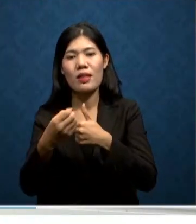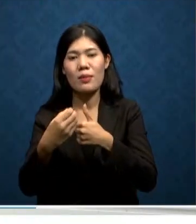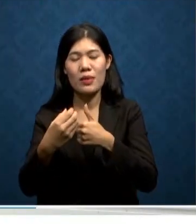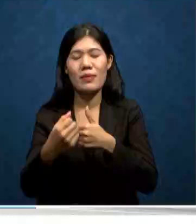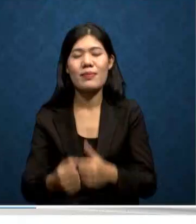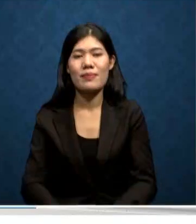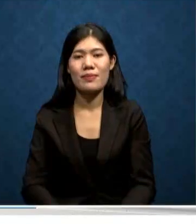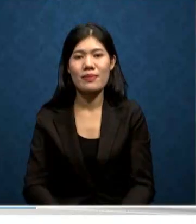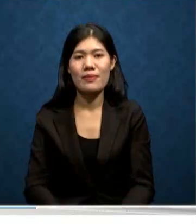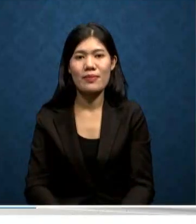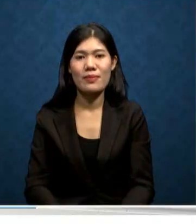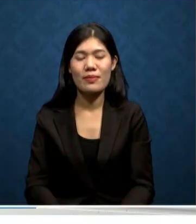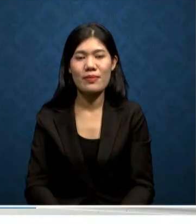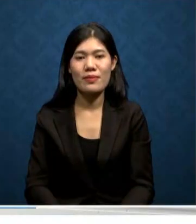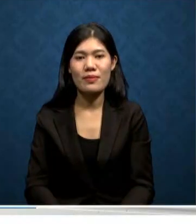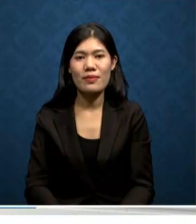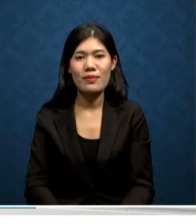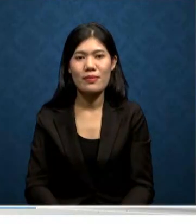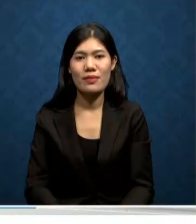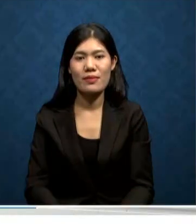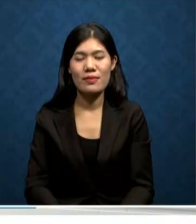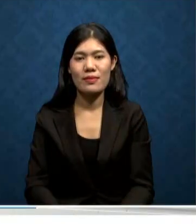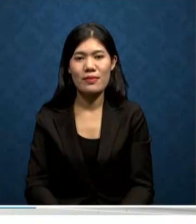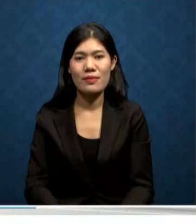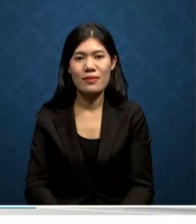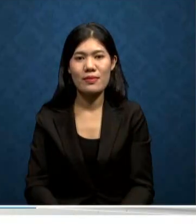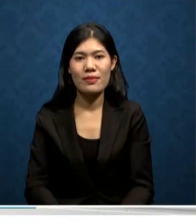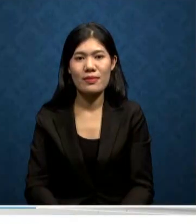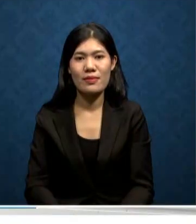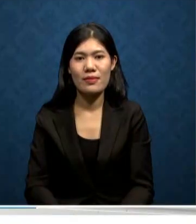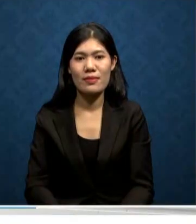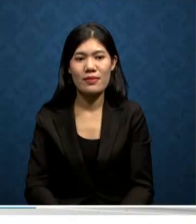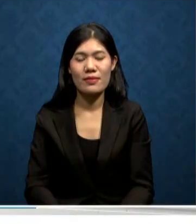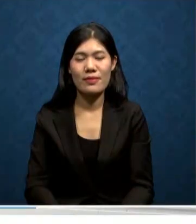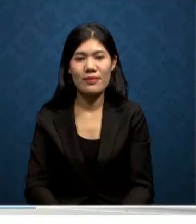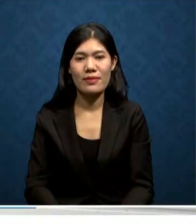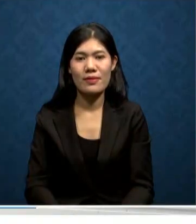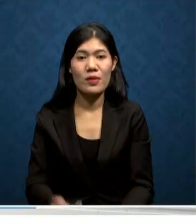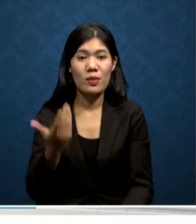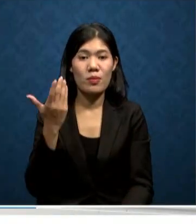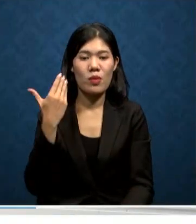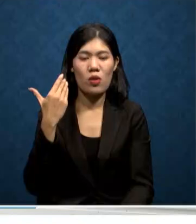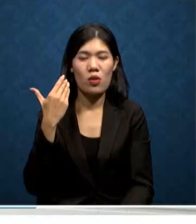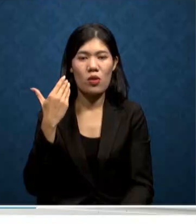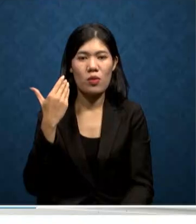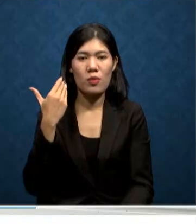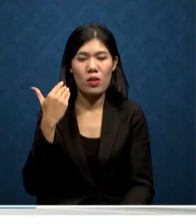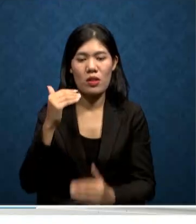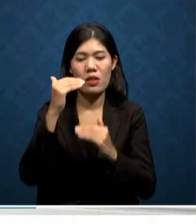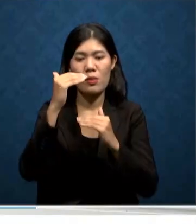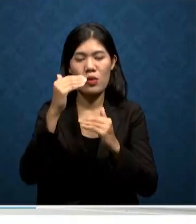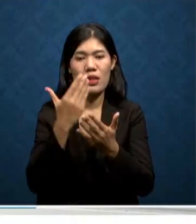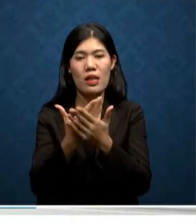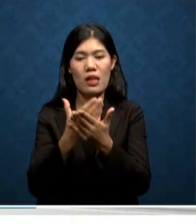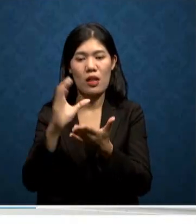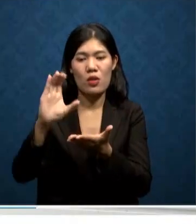นี้เดิมเนี่ยการกำหนดงบประมาณของเอ่อกปถเนี่ยจะตั้งกรอบมกเงิน